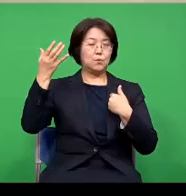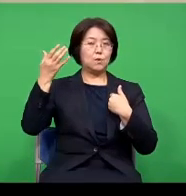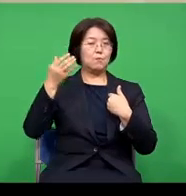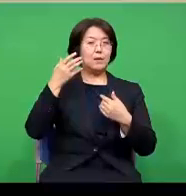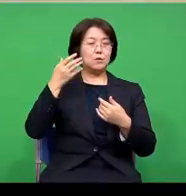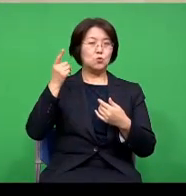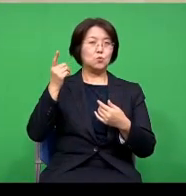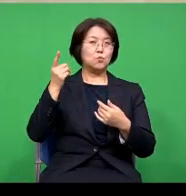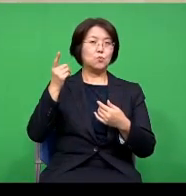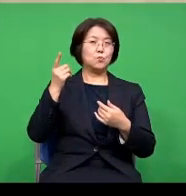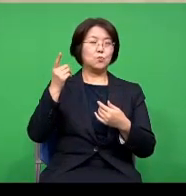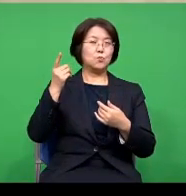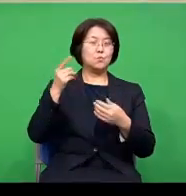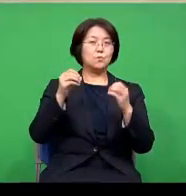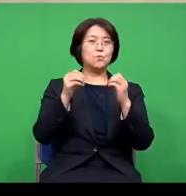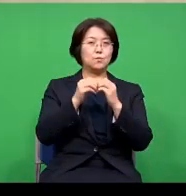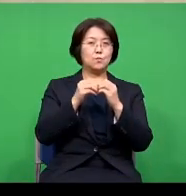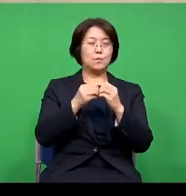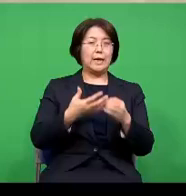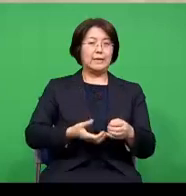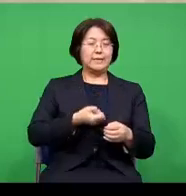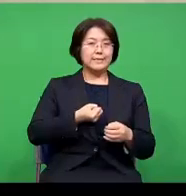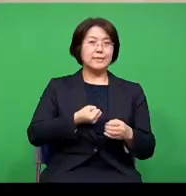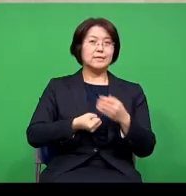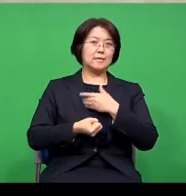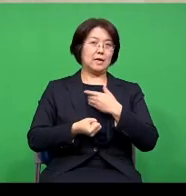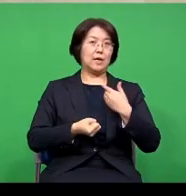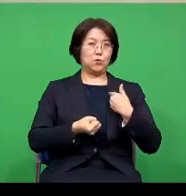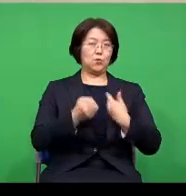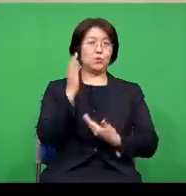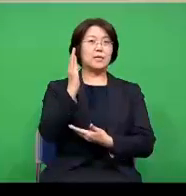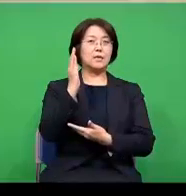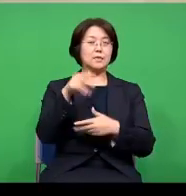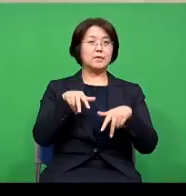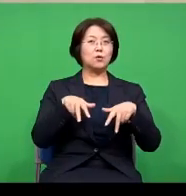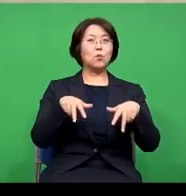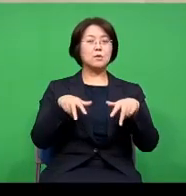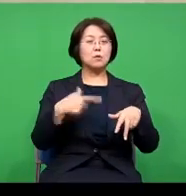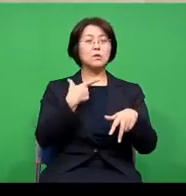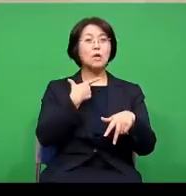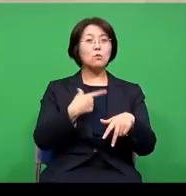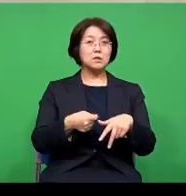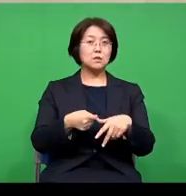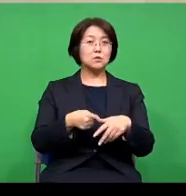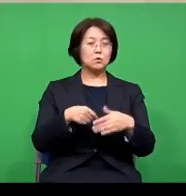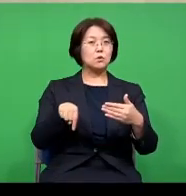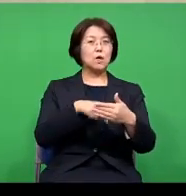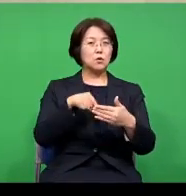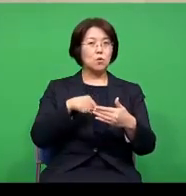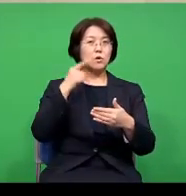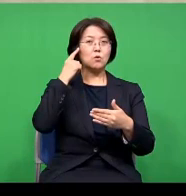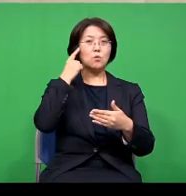また夢を持ったり同時に、まあ、信頼できる、ね、政治行政をやってほしいということだと思います